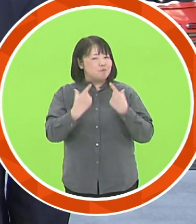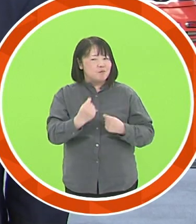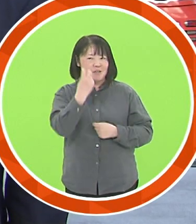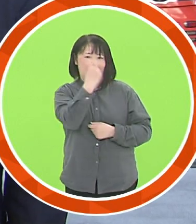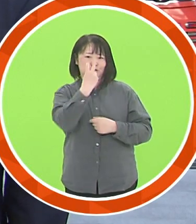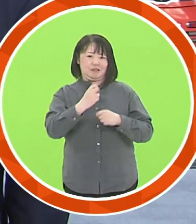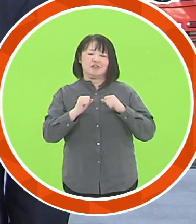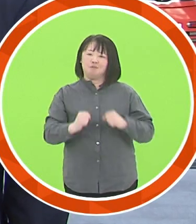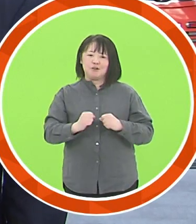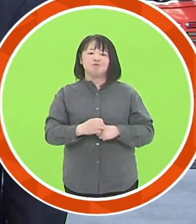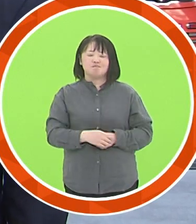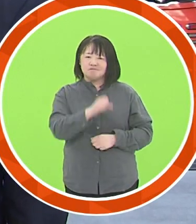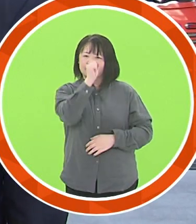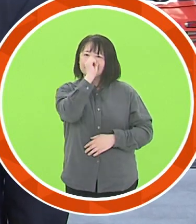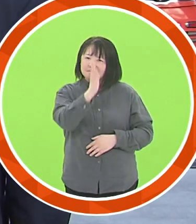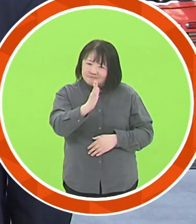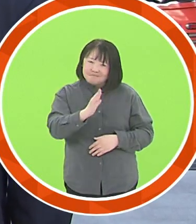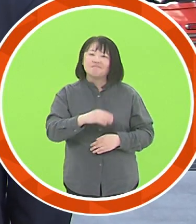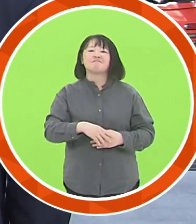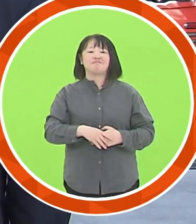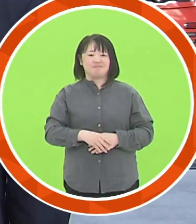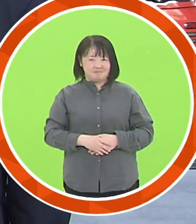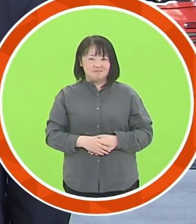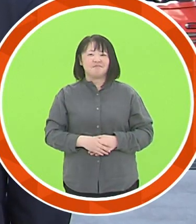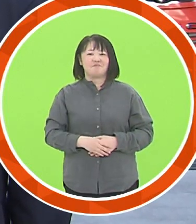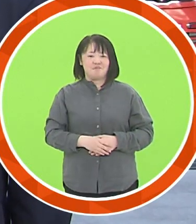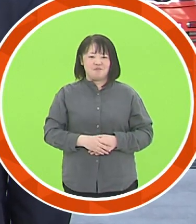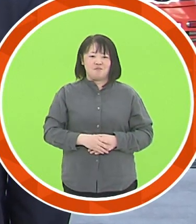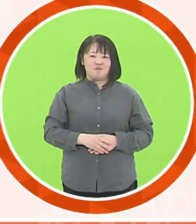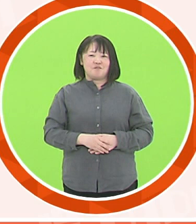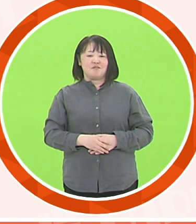。 はい、ぜひよろしくお願いします。